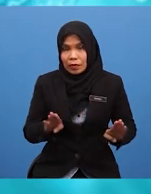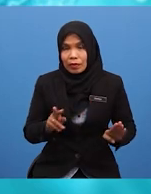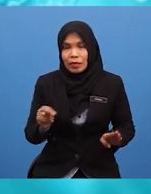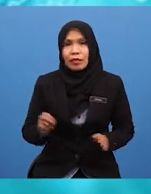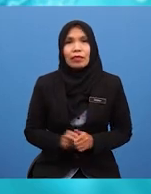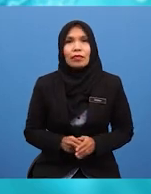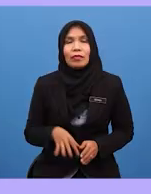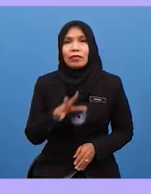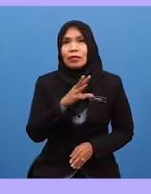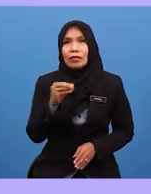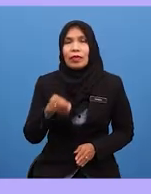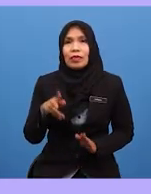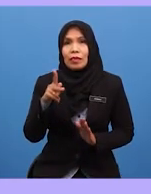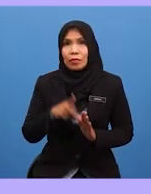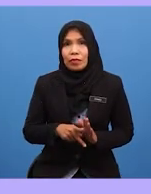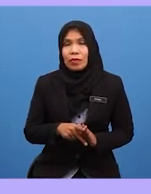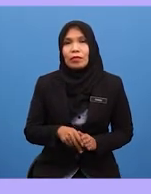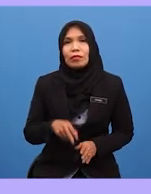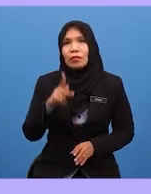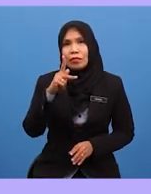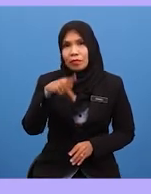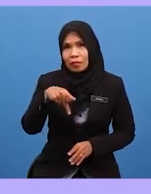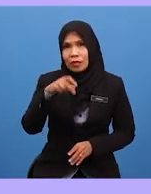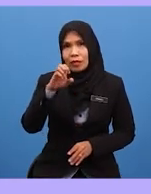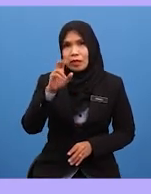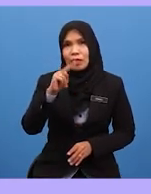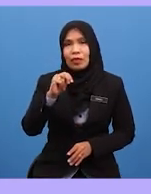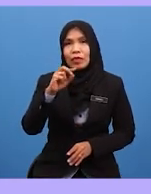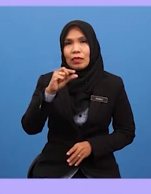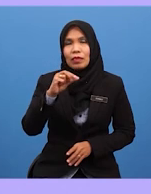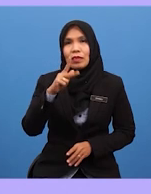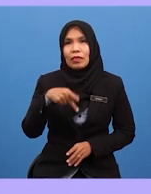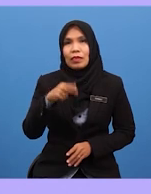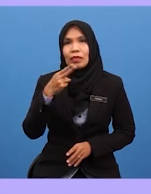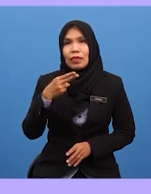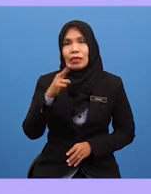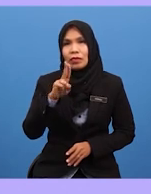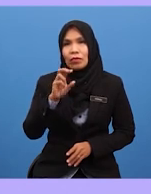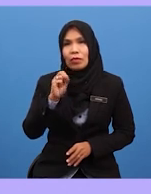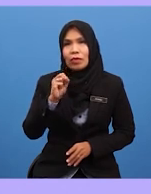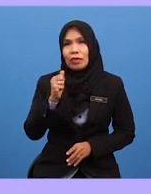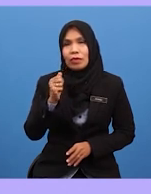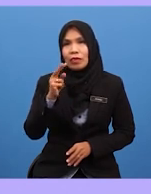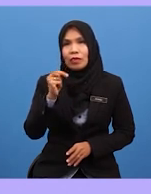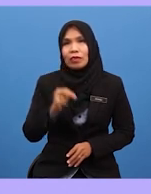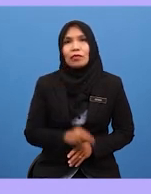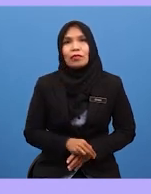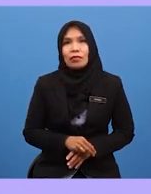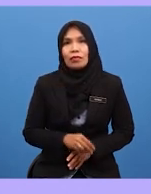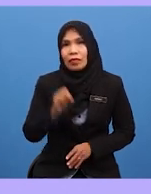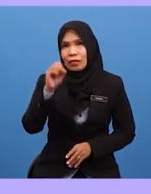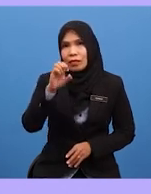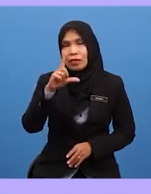berlaku? Semua proses pembezaan dan penghususan sel berlaku di